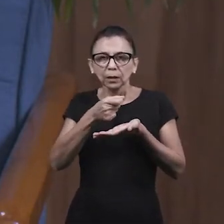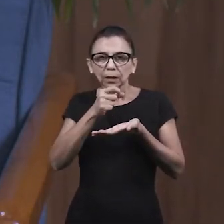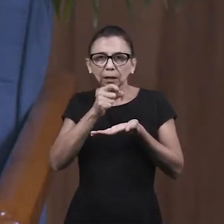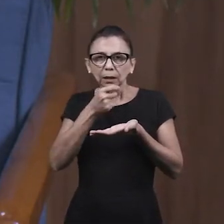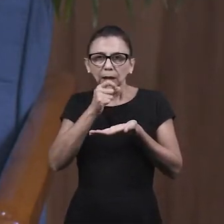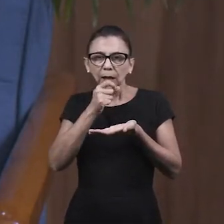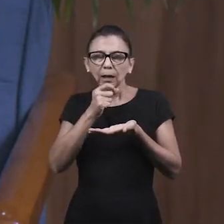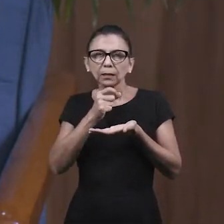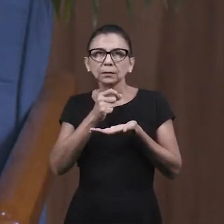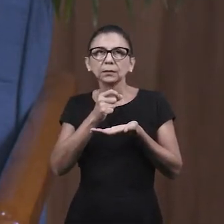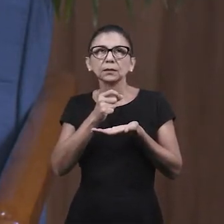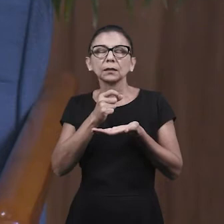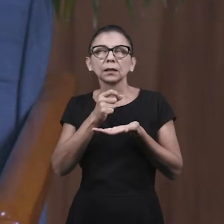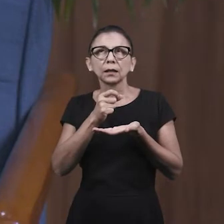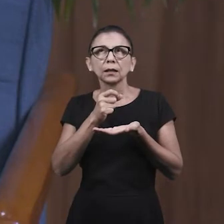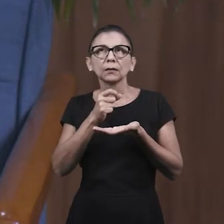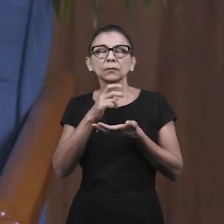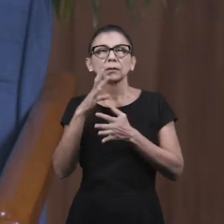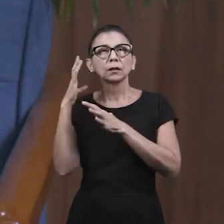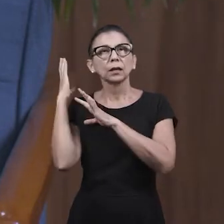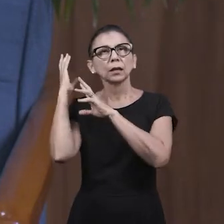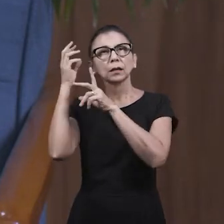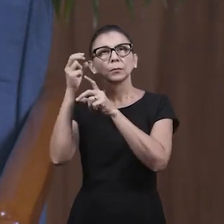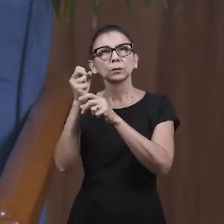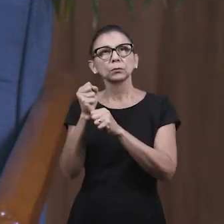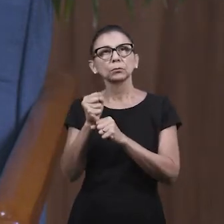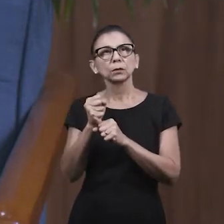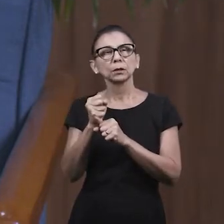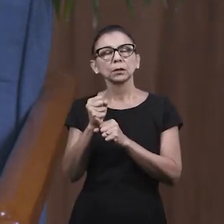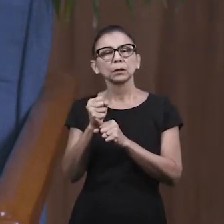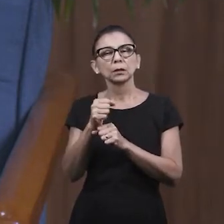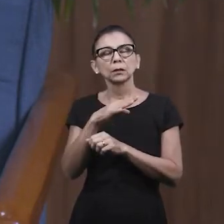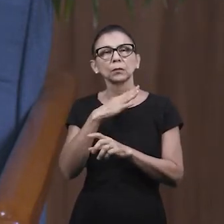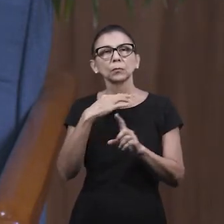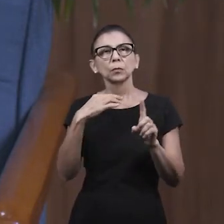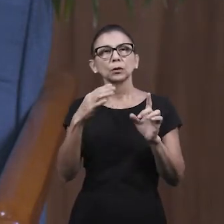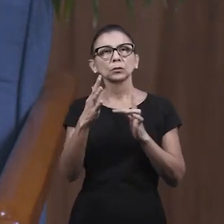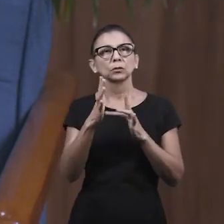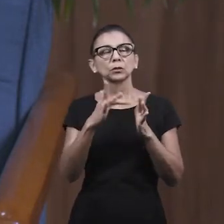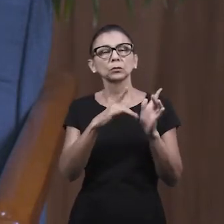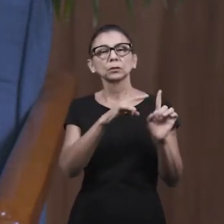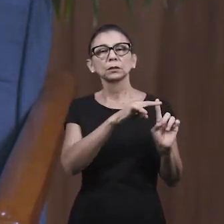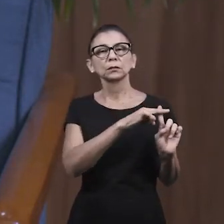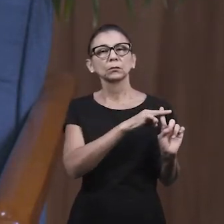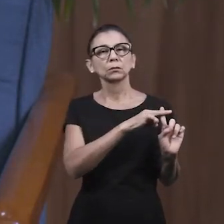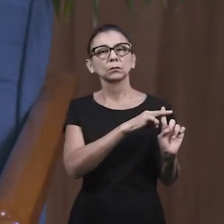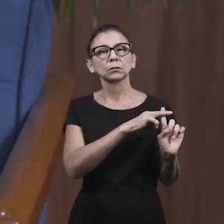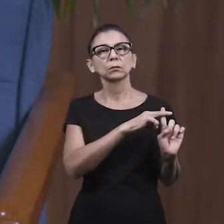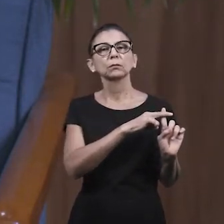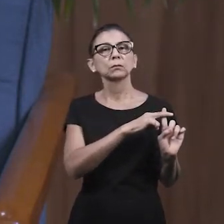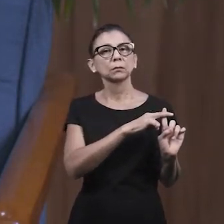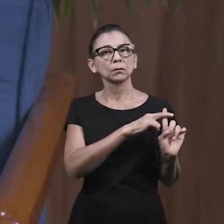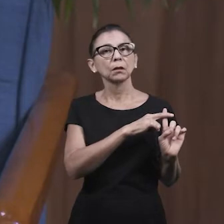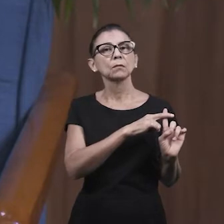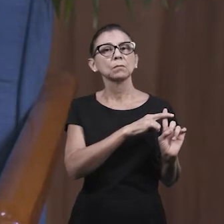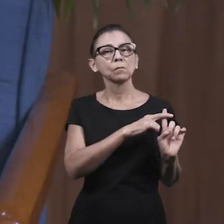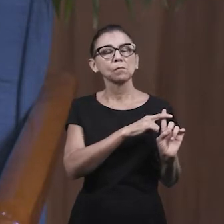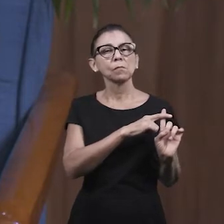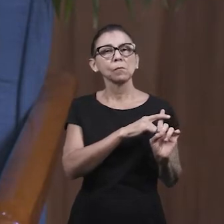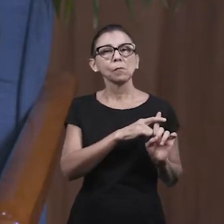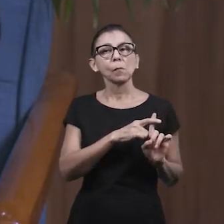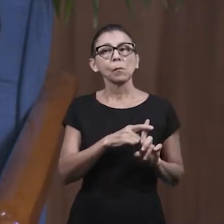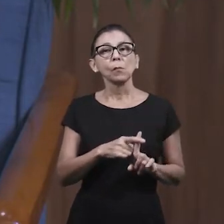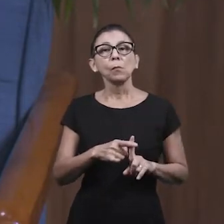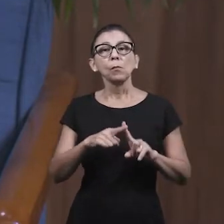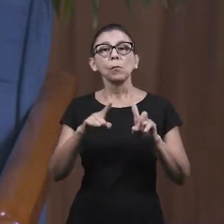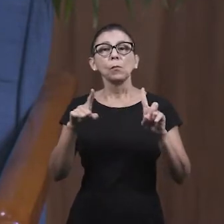devient une expérience récurrente dans la vie de chrétien. Mais afin qu'il puisse avoir une expérience avec le mystère, il doit